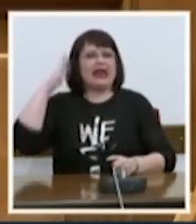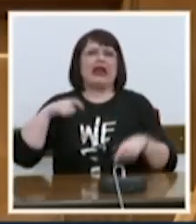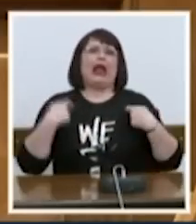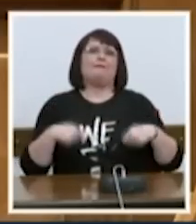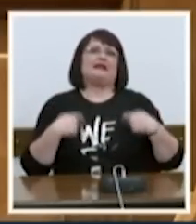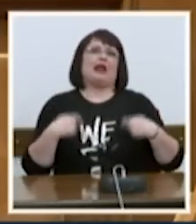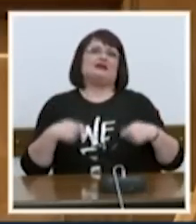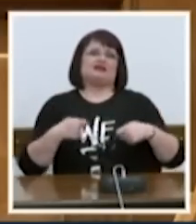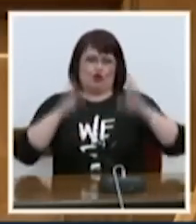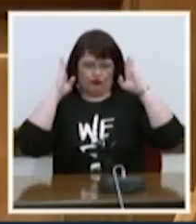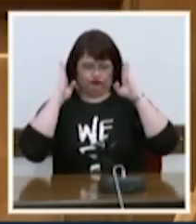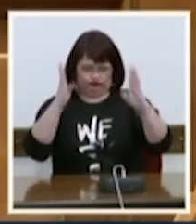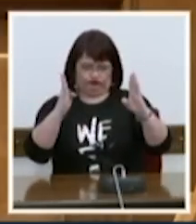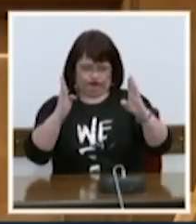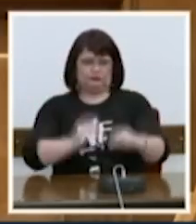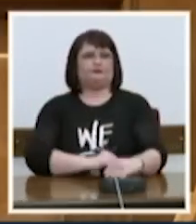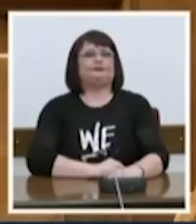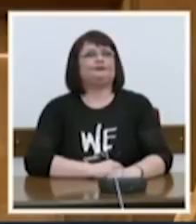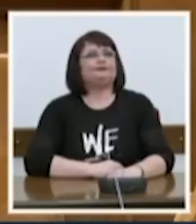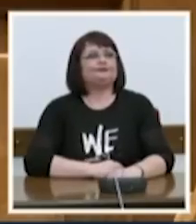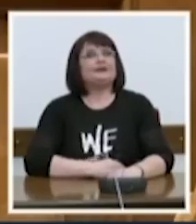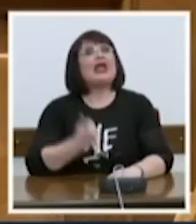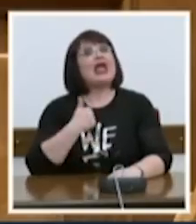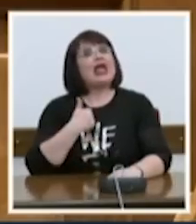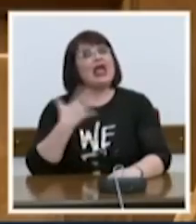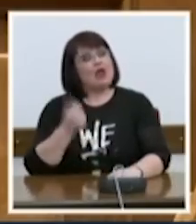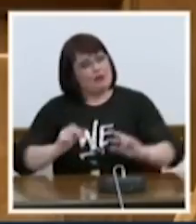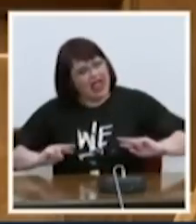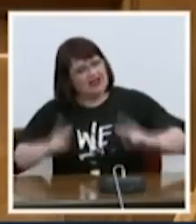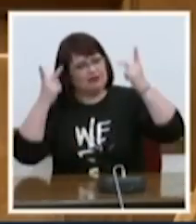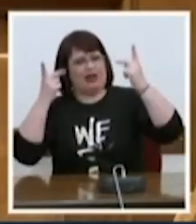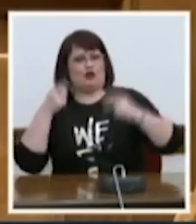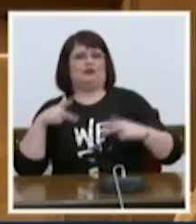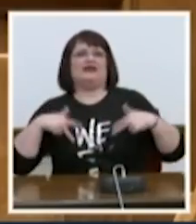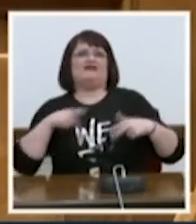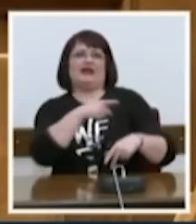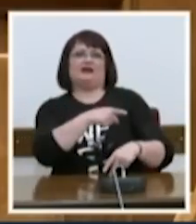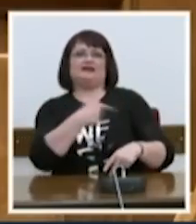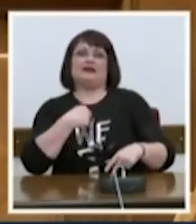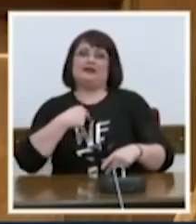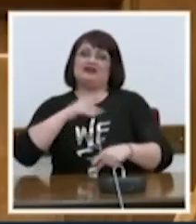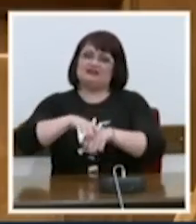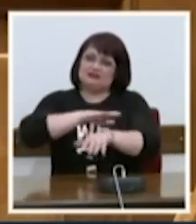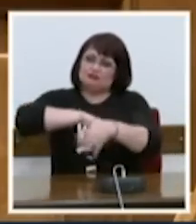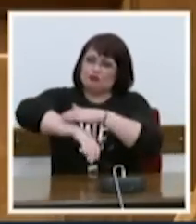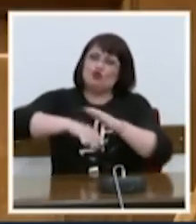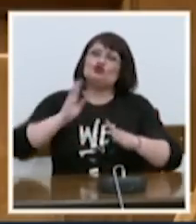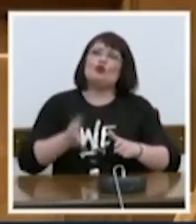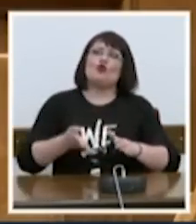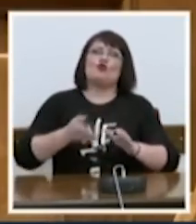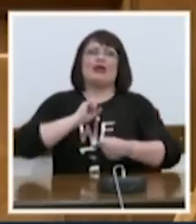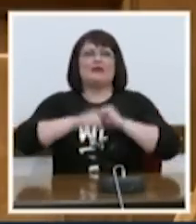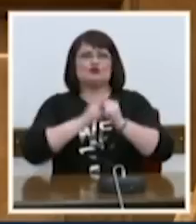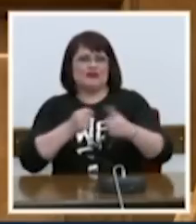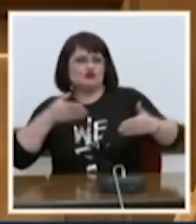προσανατολισμό. Έχετε αντίπαλο, κύριε της κυβέρνησης, και θα κάνει ό,τι περνάει από το χέρι του για να σας βάλει